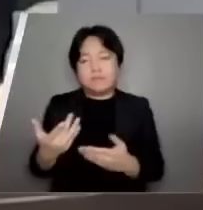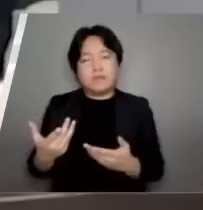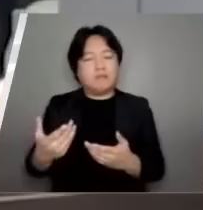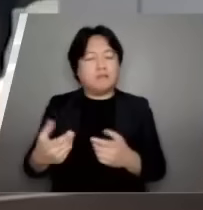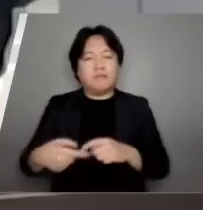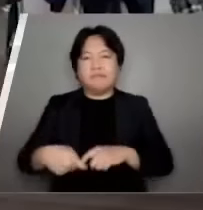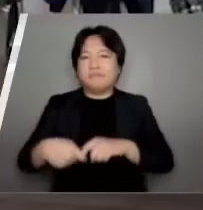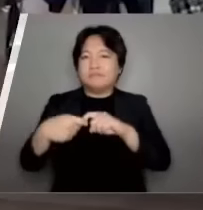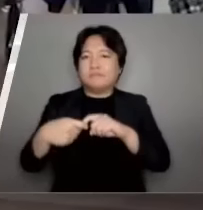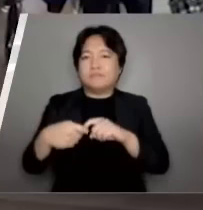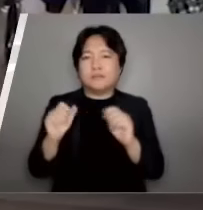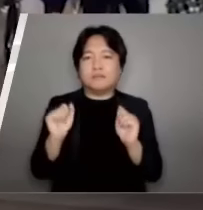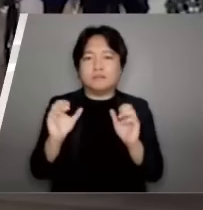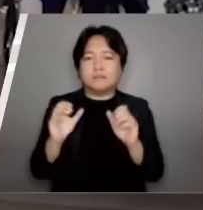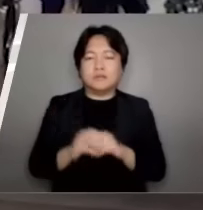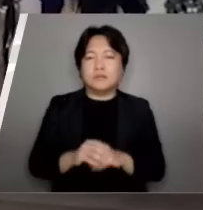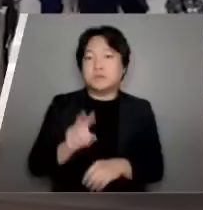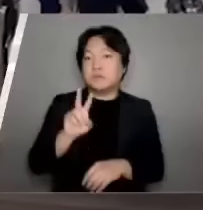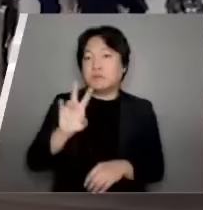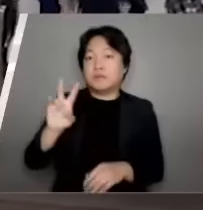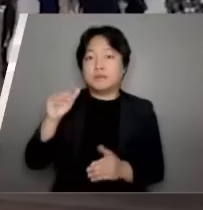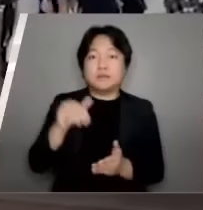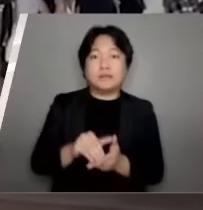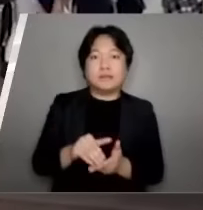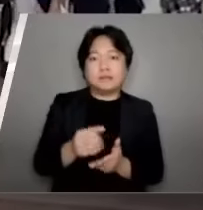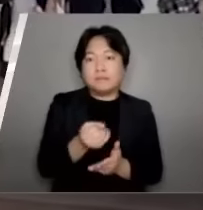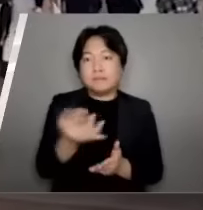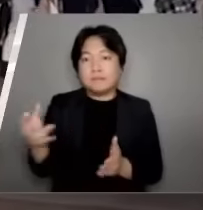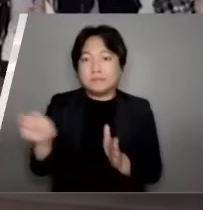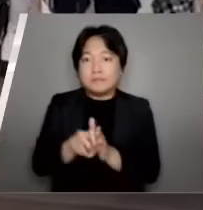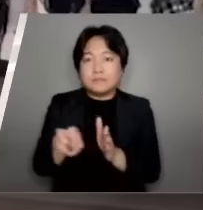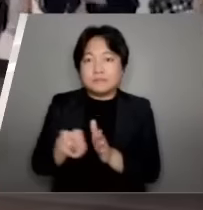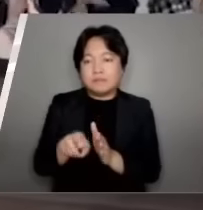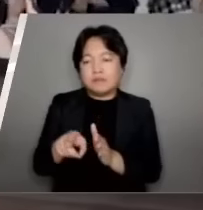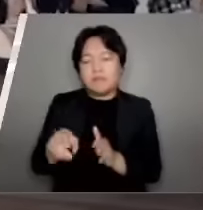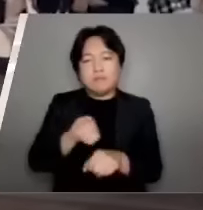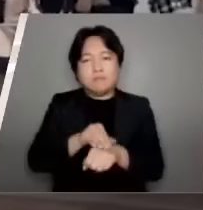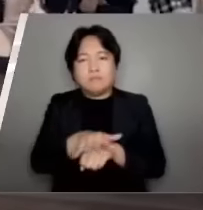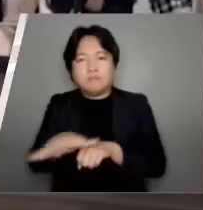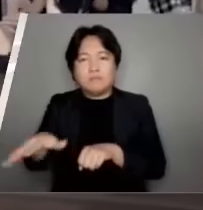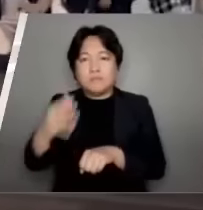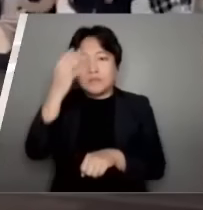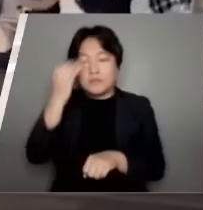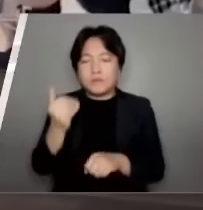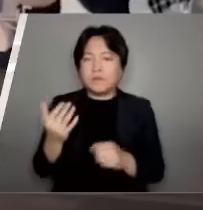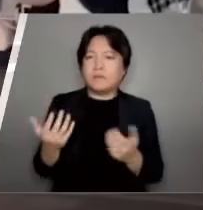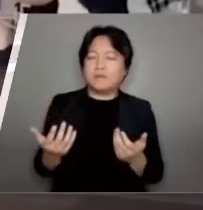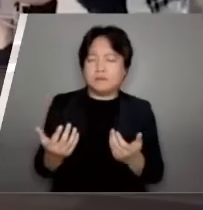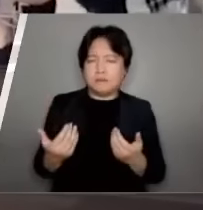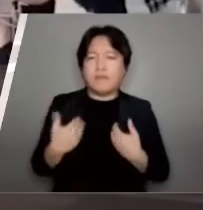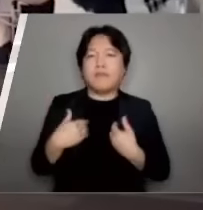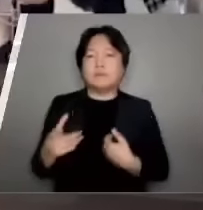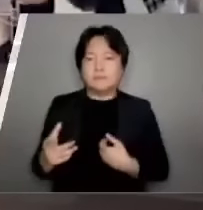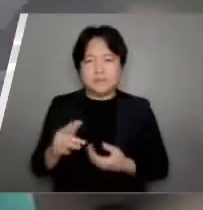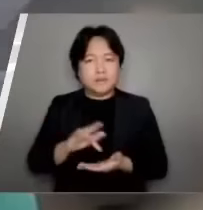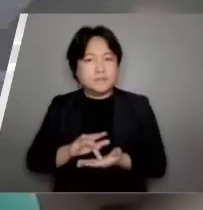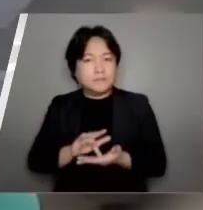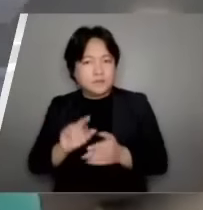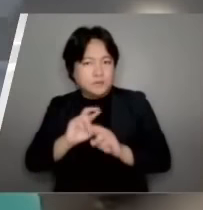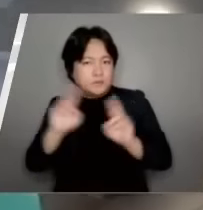ang maaapektuhan ng 12-hour temporary shutdown. Nakaantabay naman ang medical team ng MIAA para sa anumang medical